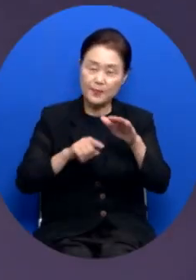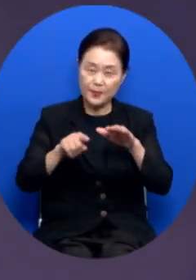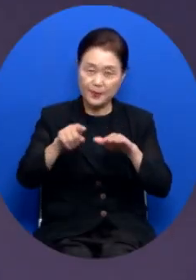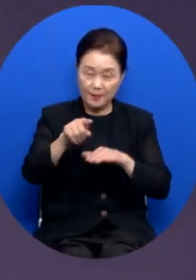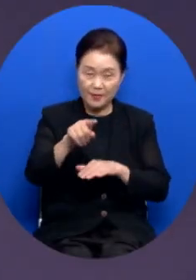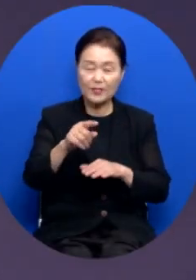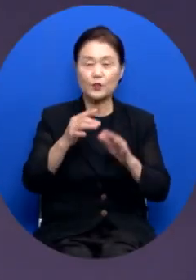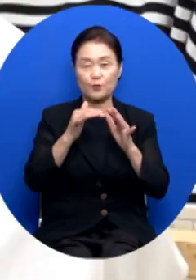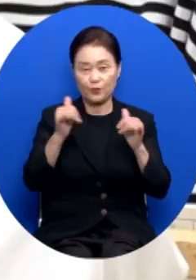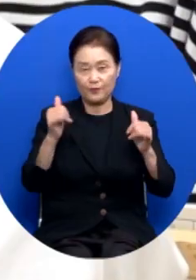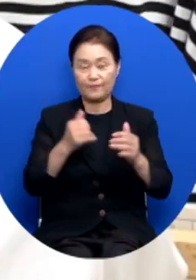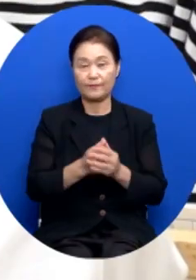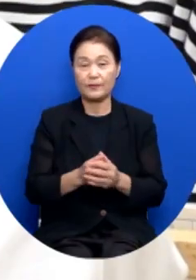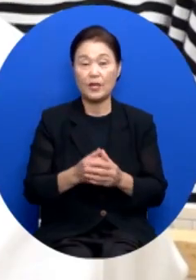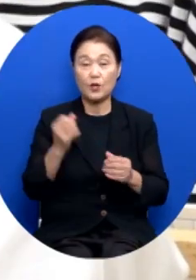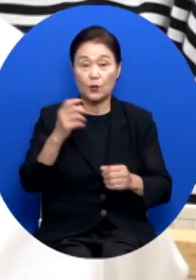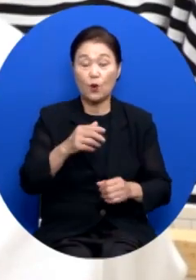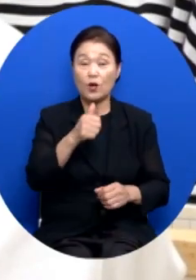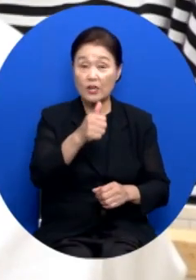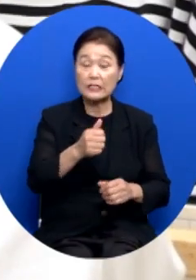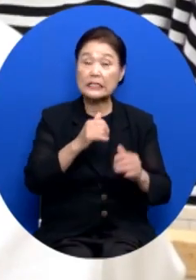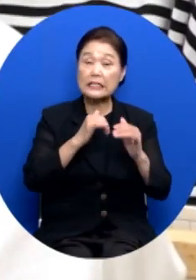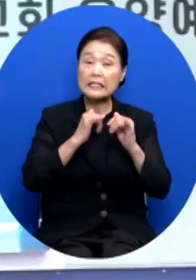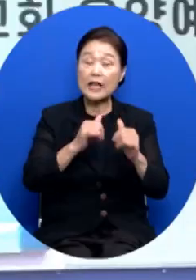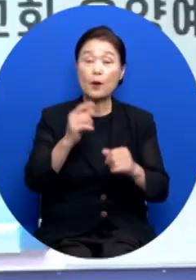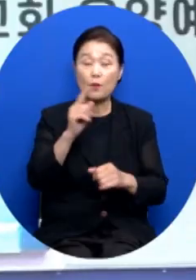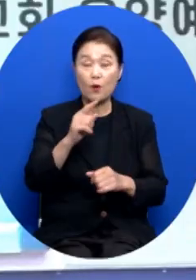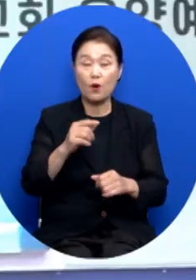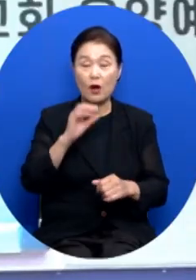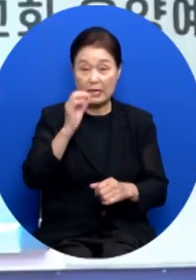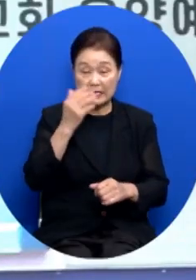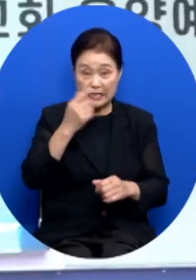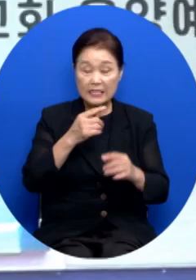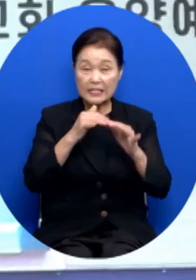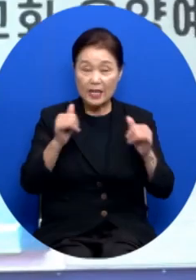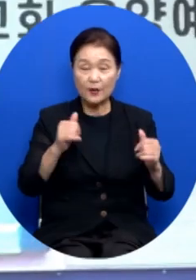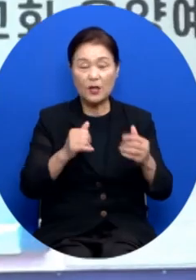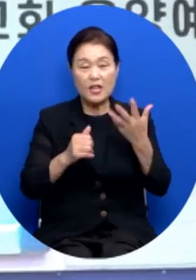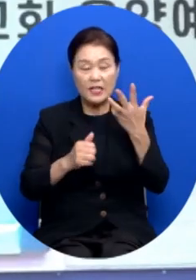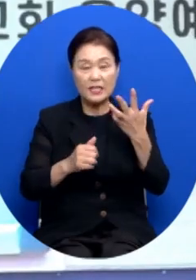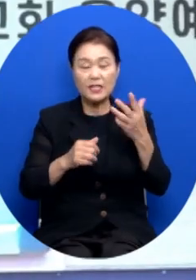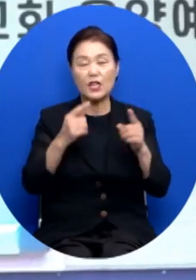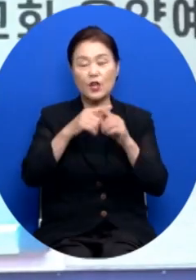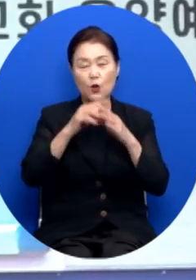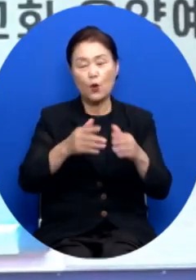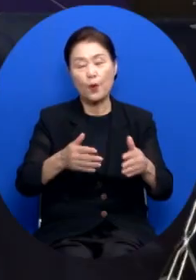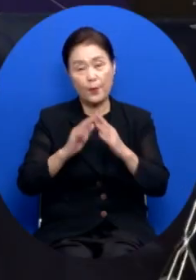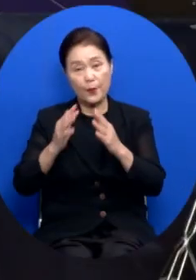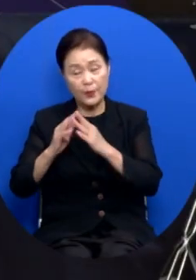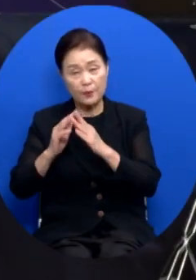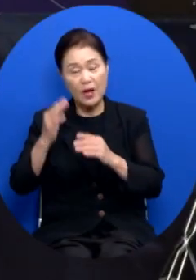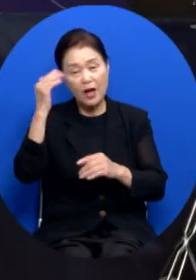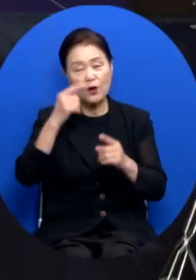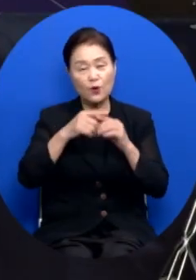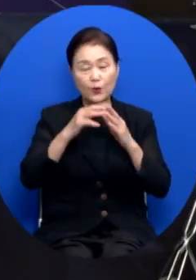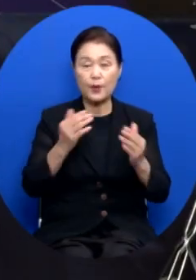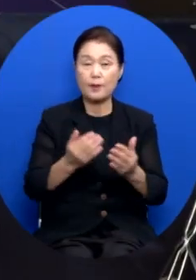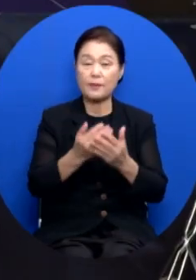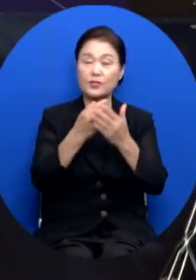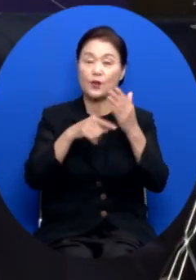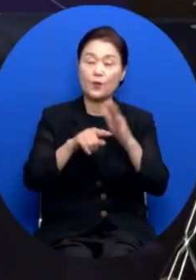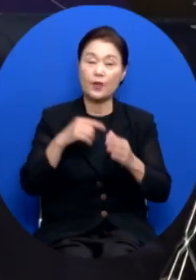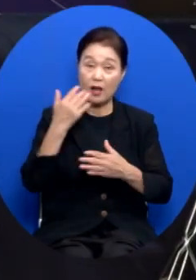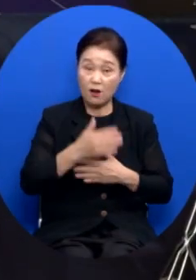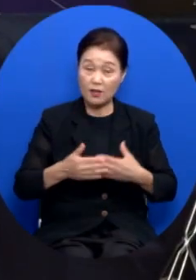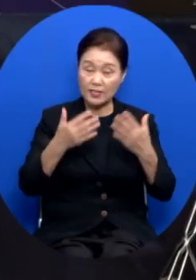왔습니다. 한편 홍대실 대상은 선결대를 비롯해 8개 교회를 건축하는 등 한국교회의 발전을 위해